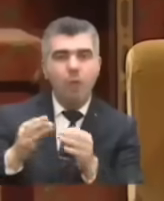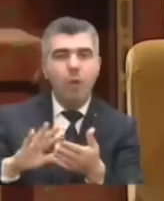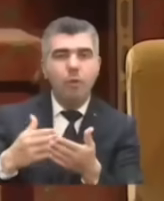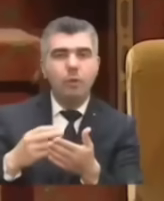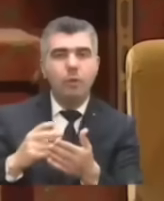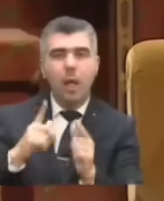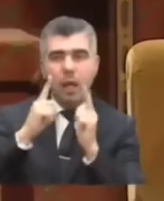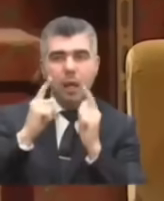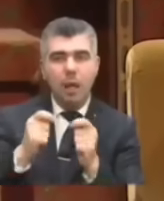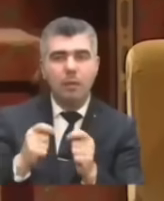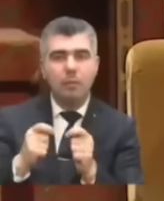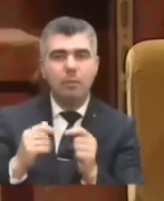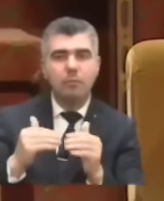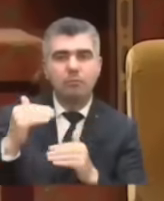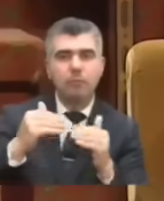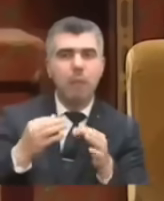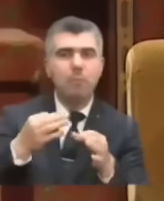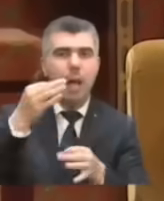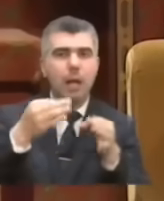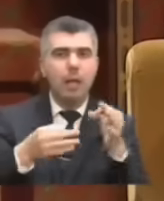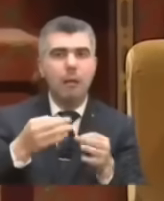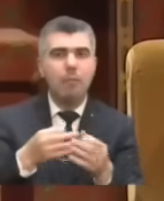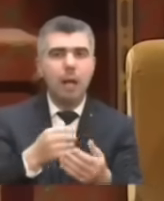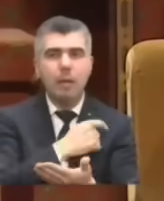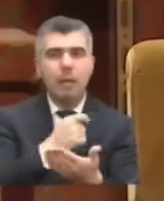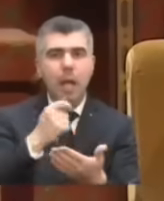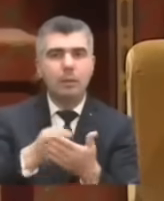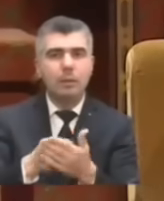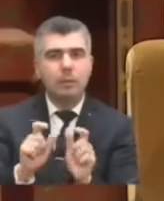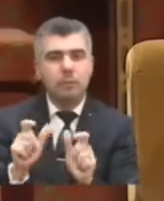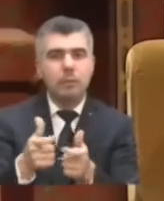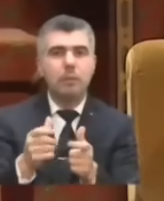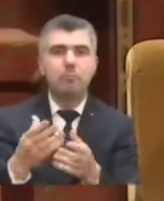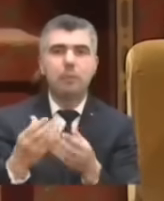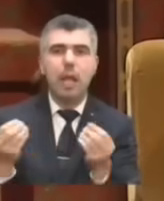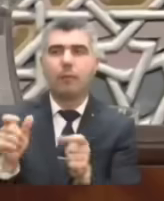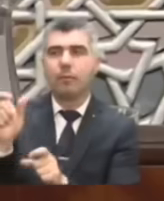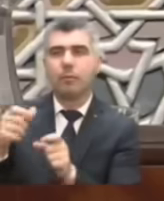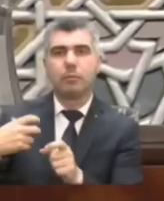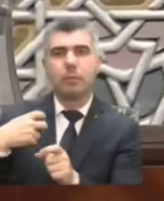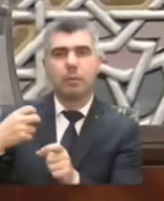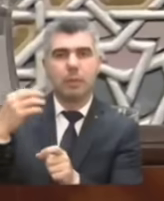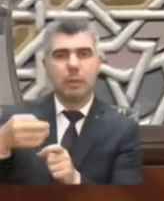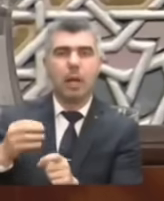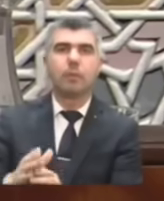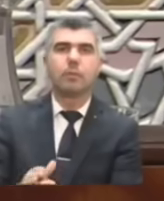اليوم وكثره المتابعات القضائيه وكل نهار بفضيحه، فهمنا بان هذه الحكومه ما عند...